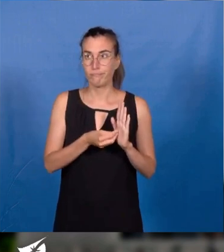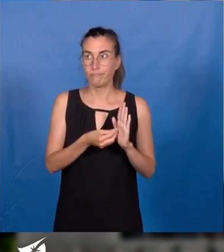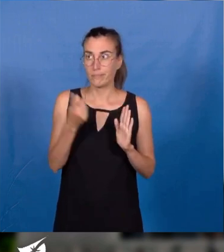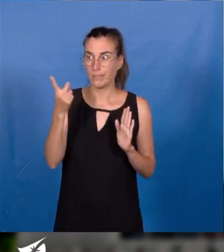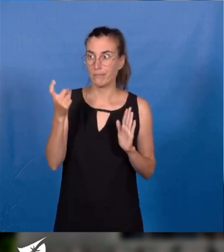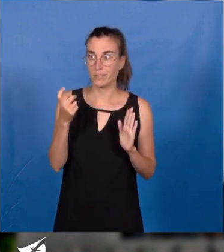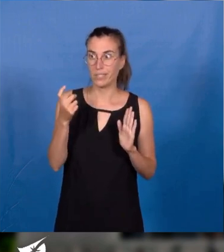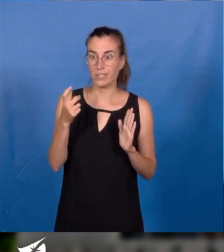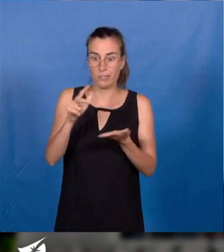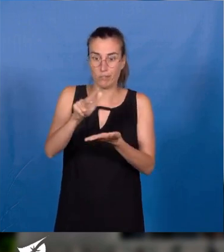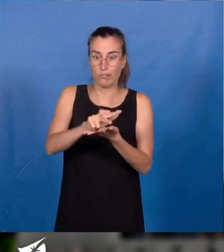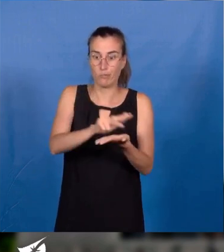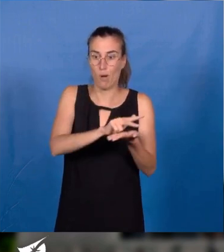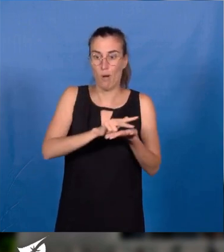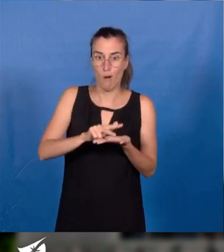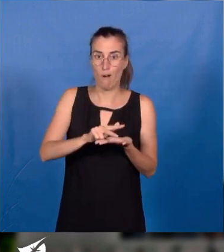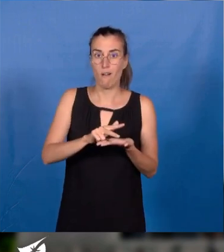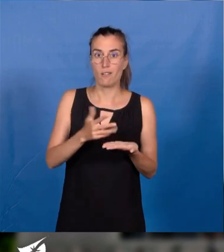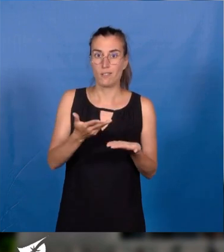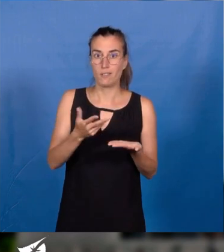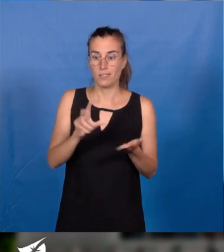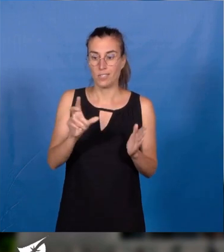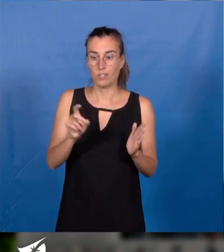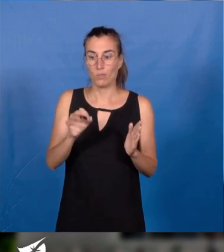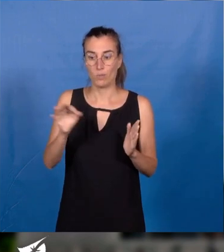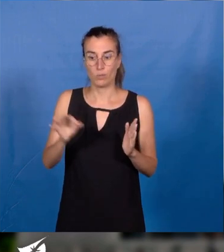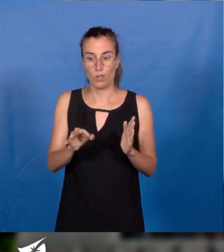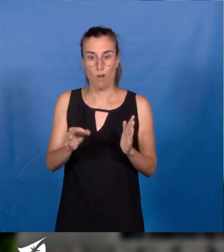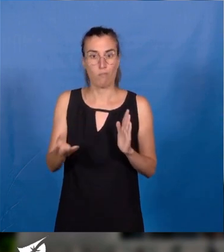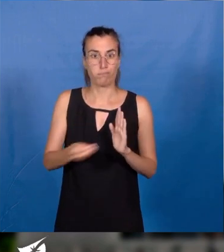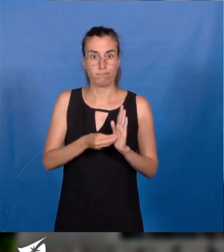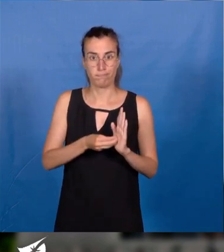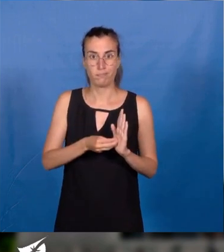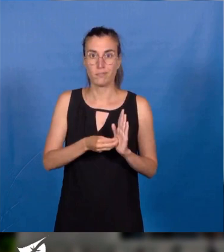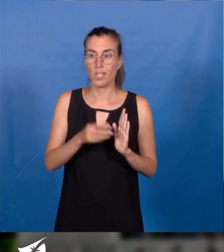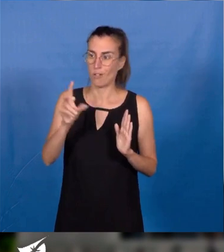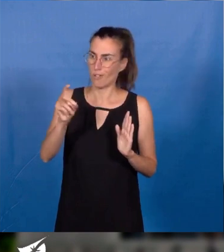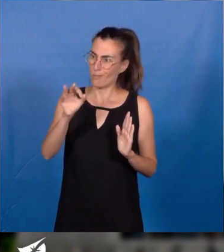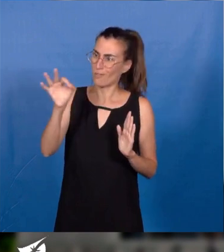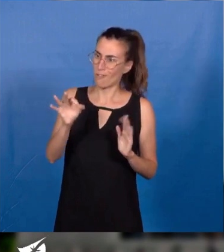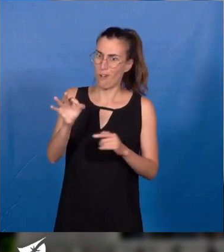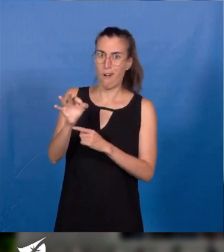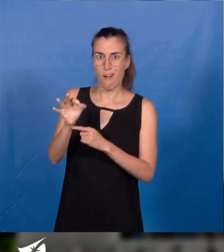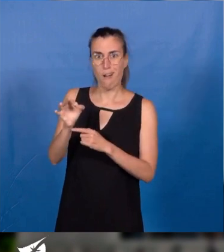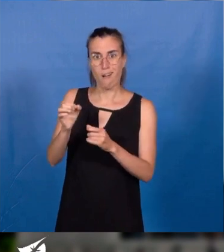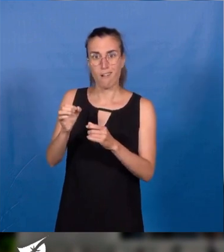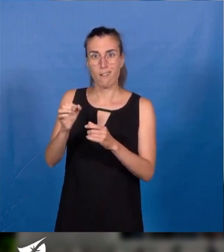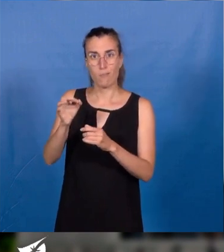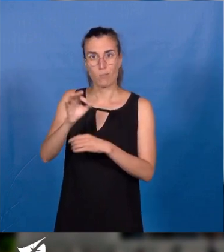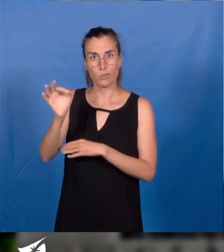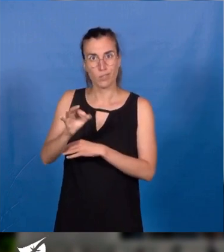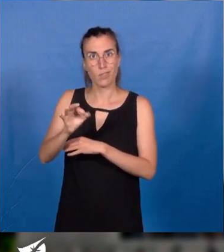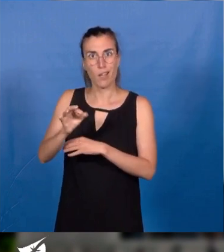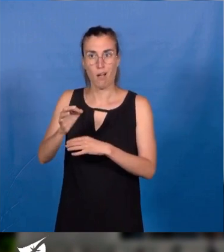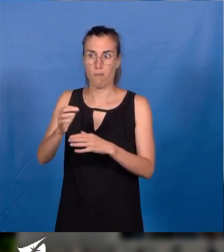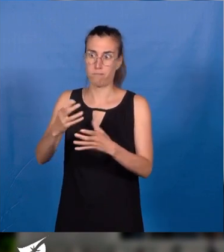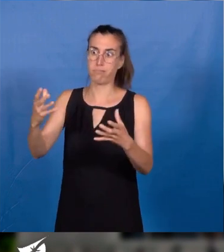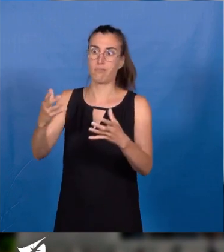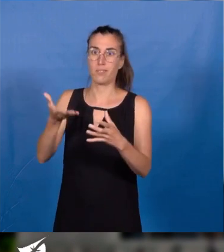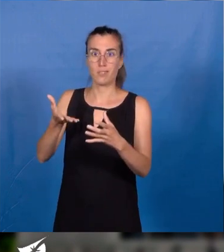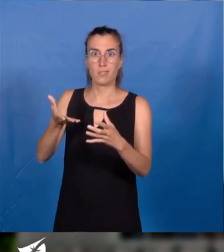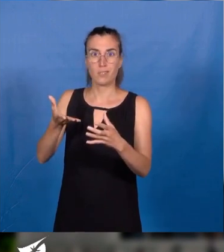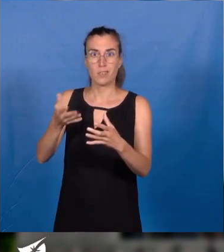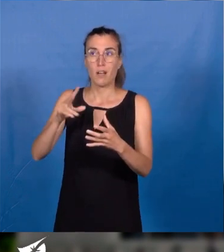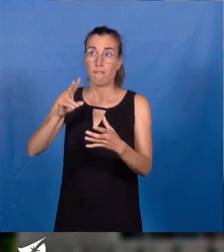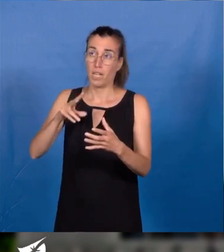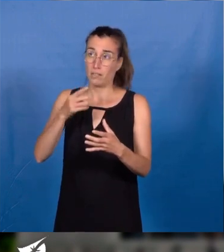sur le logement, 30% supplémentaires, ça n'est pas rien et je pense que nous